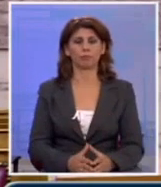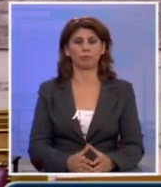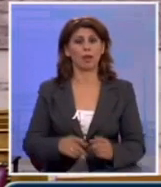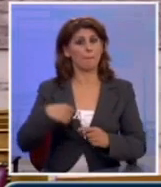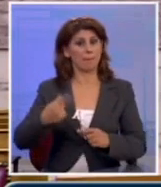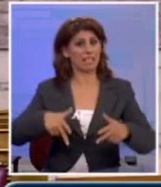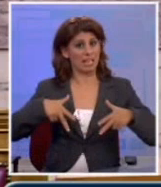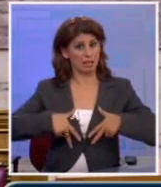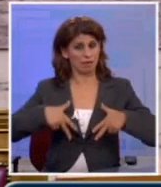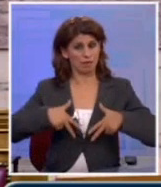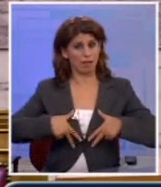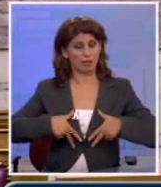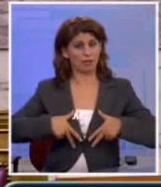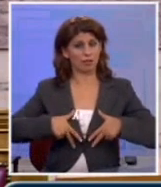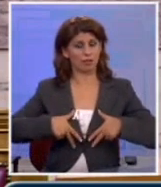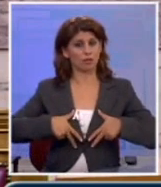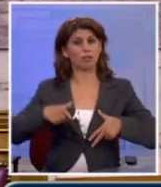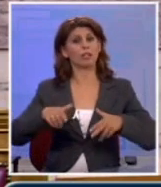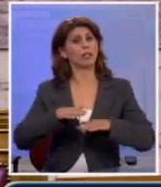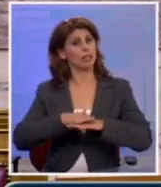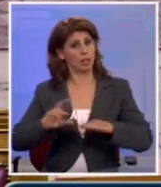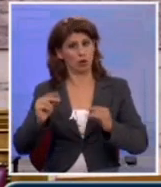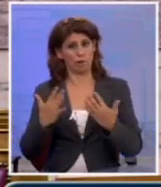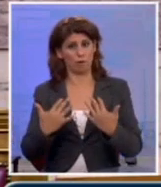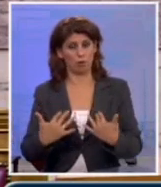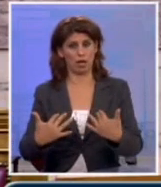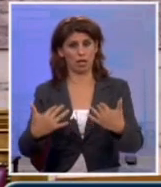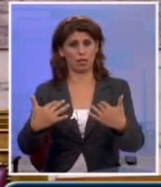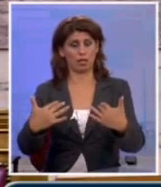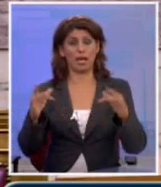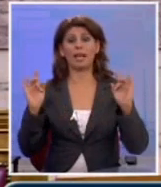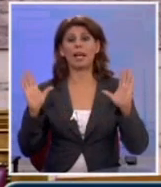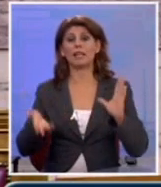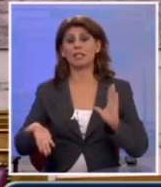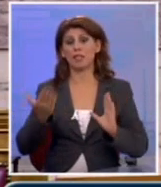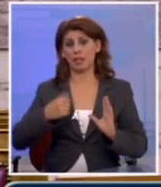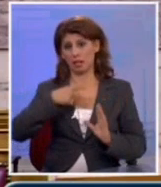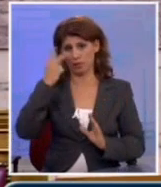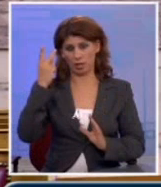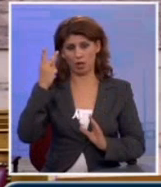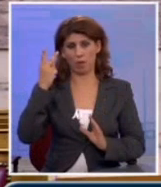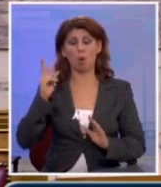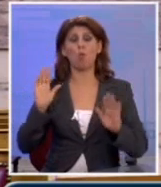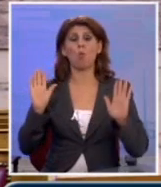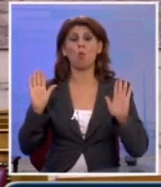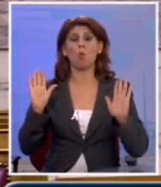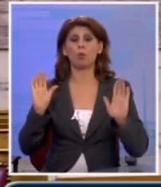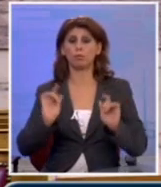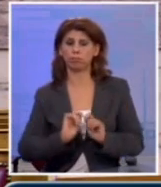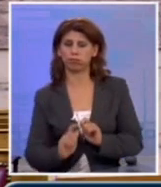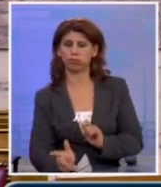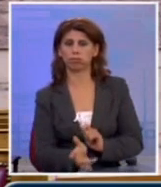η κυβέρνηση, και ολοκληρώνει η Βουλή, ουδείς δικαιούται ούτε να την